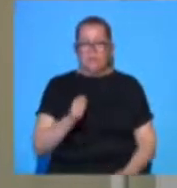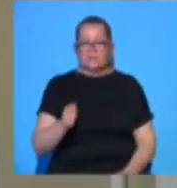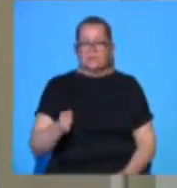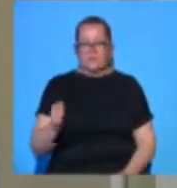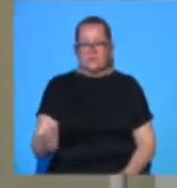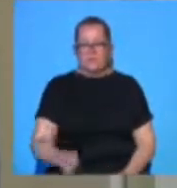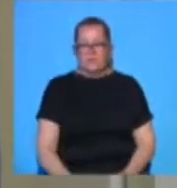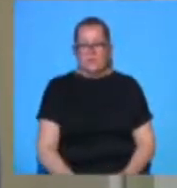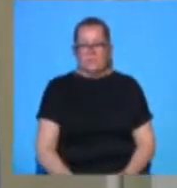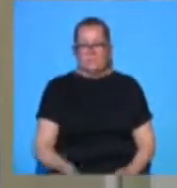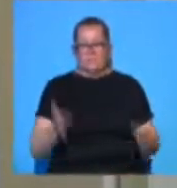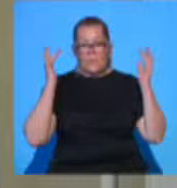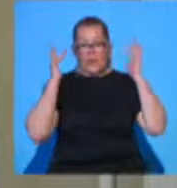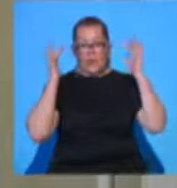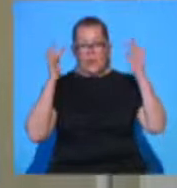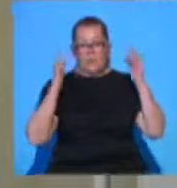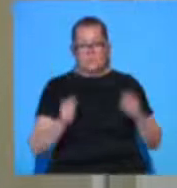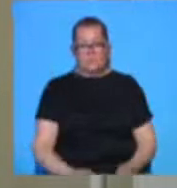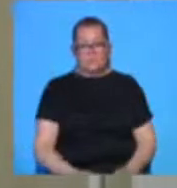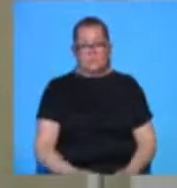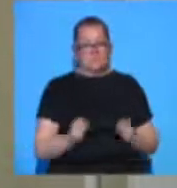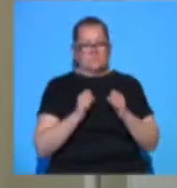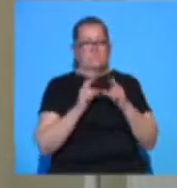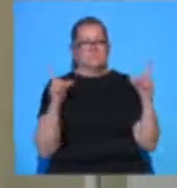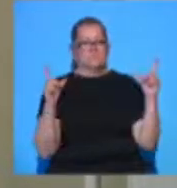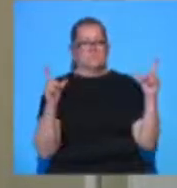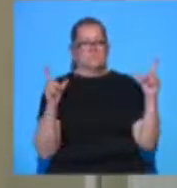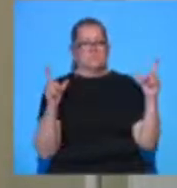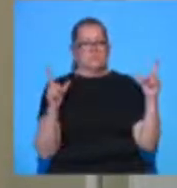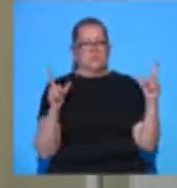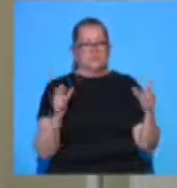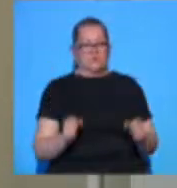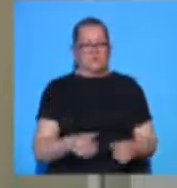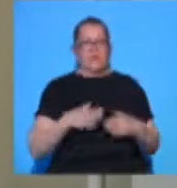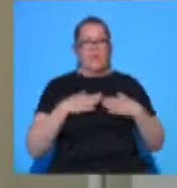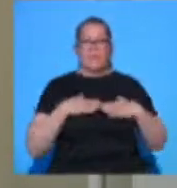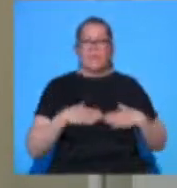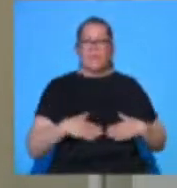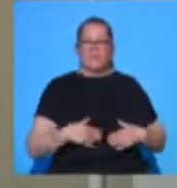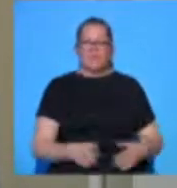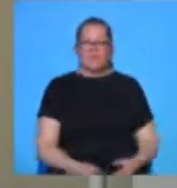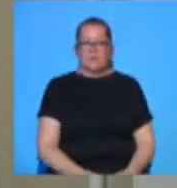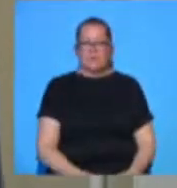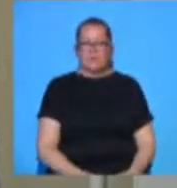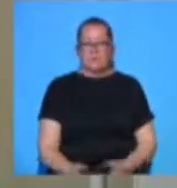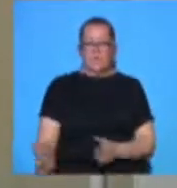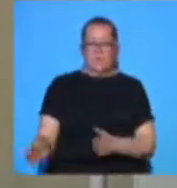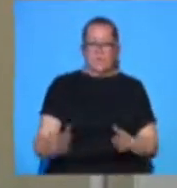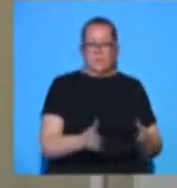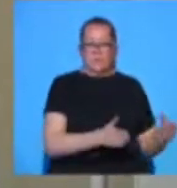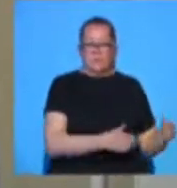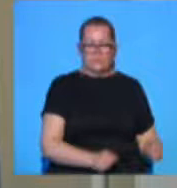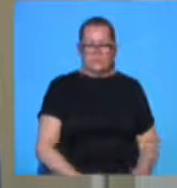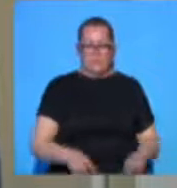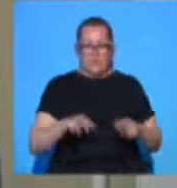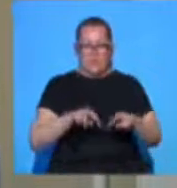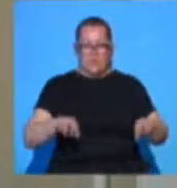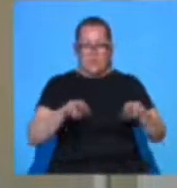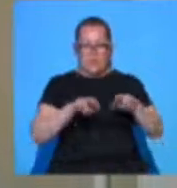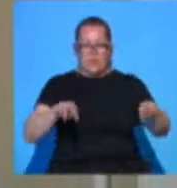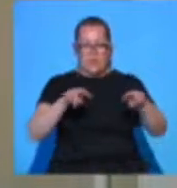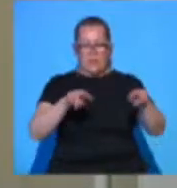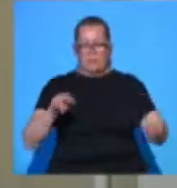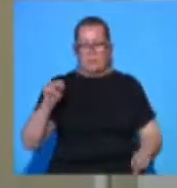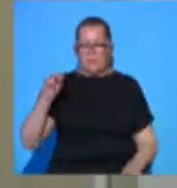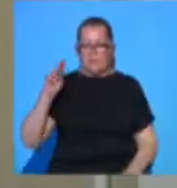un cadou inedit și care m-a surprins plăcut. De acolo am început să caut activ